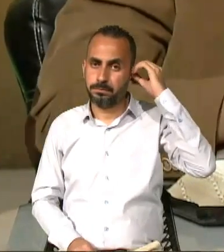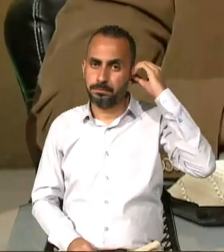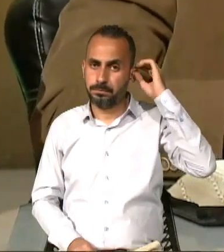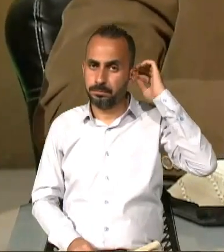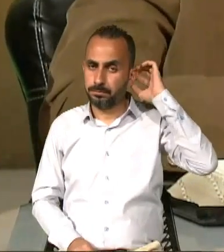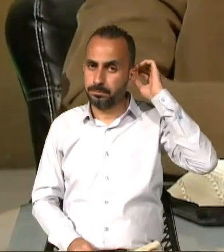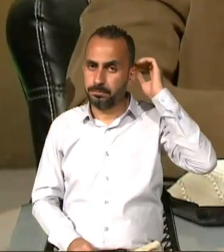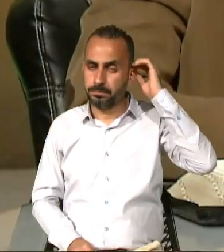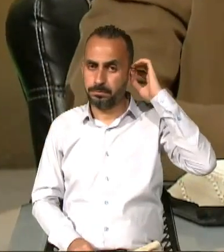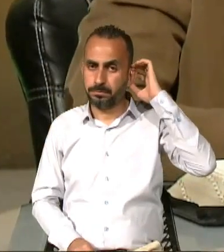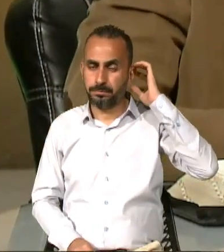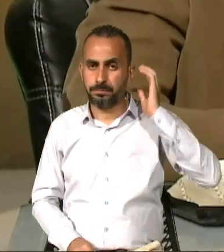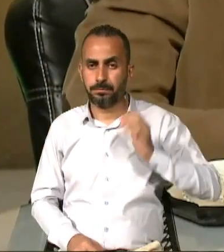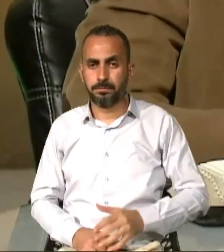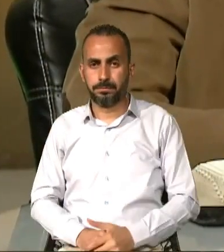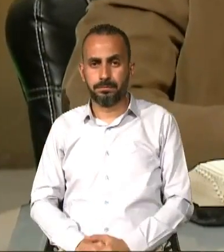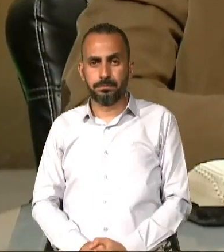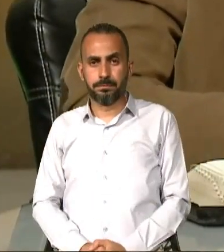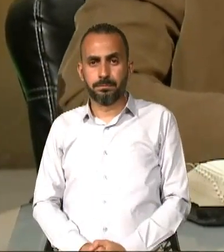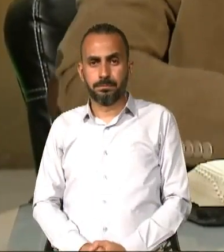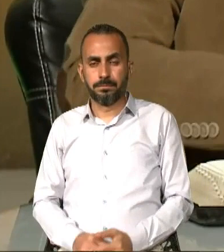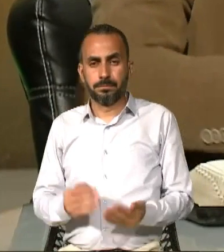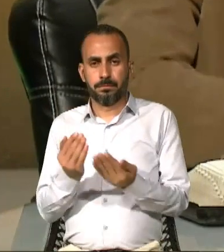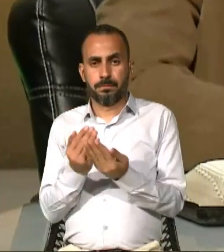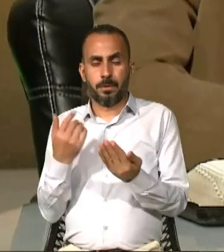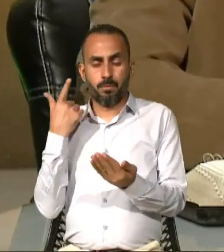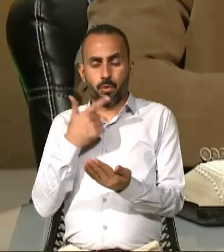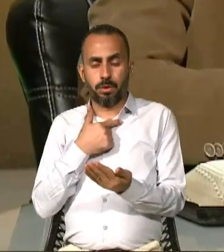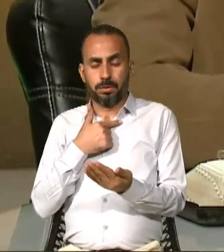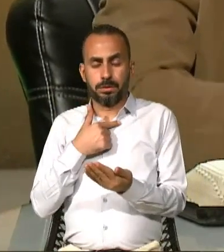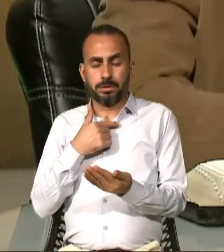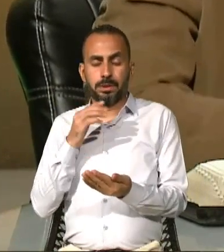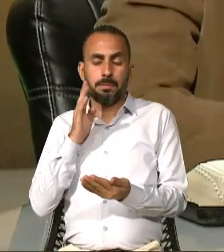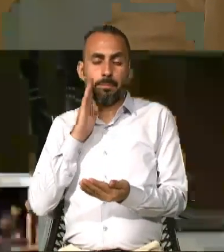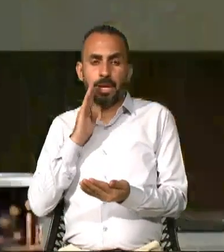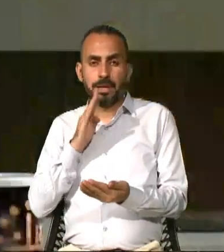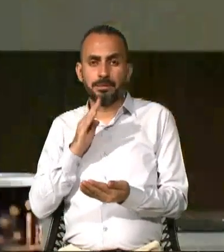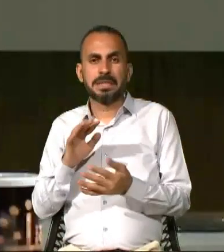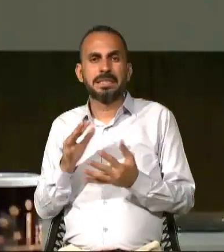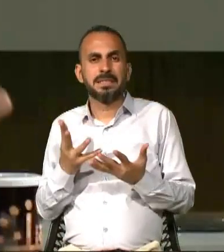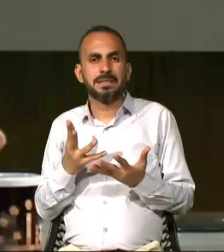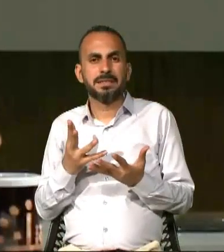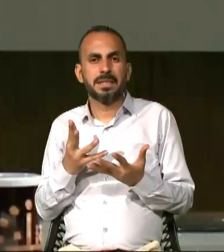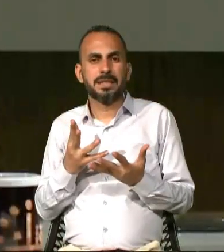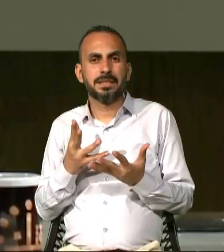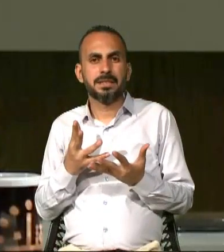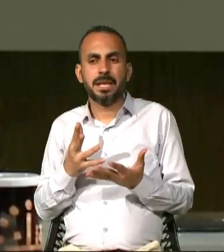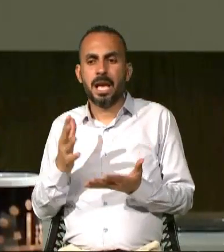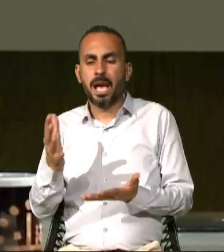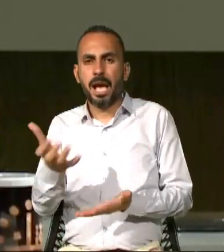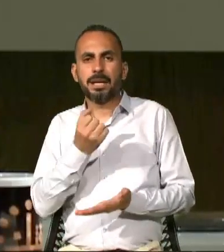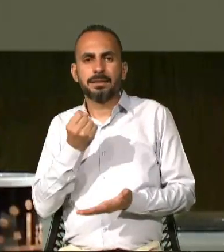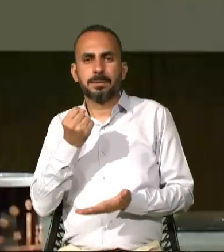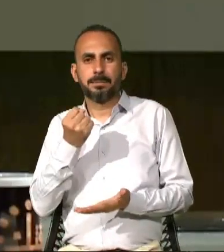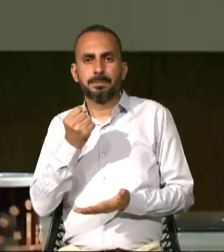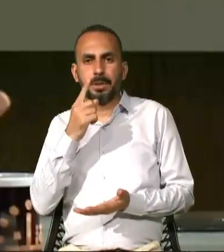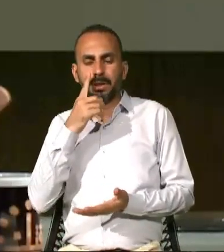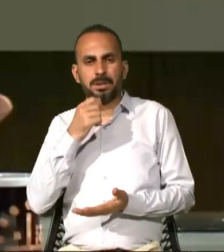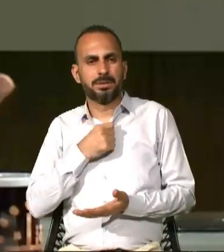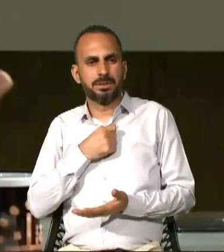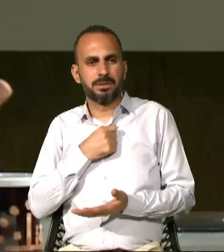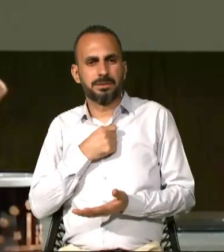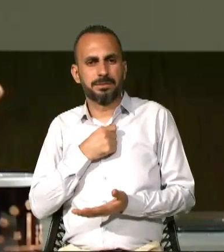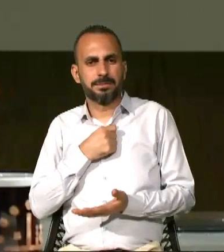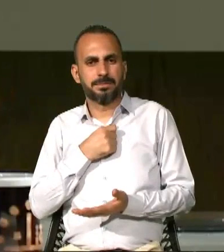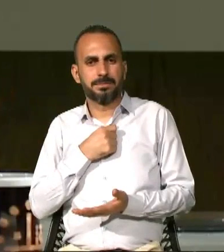بيقول كيف أقتني نفسي، إزاي أربح نفسي. هو كلمة أقتني تقصد بها إيه؟ أربح. أوكي.